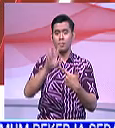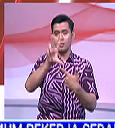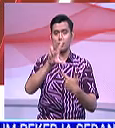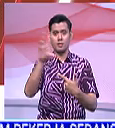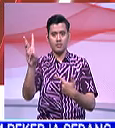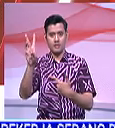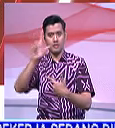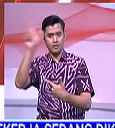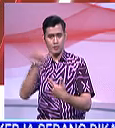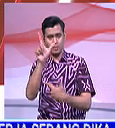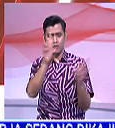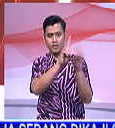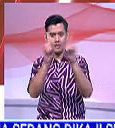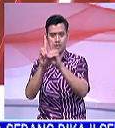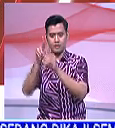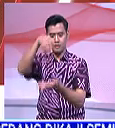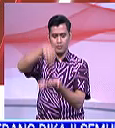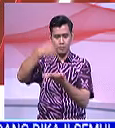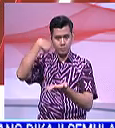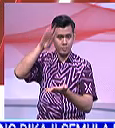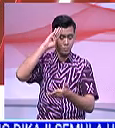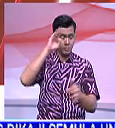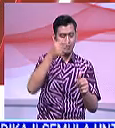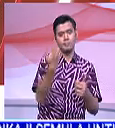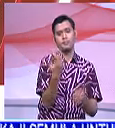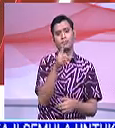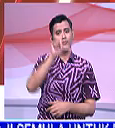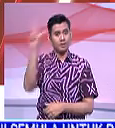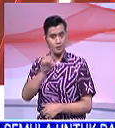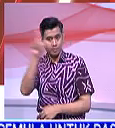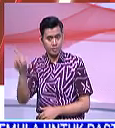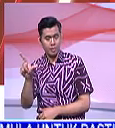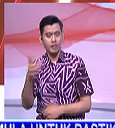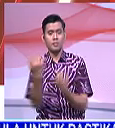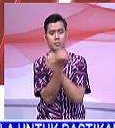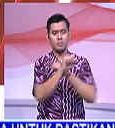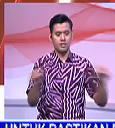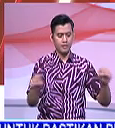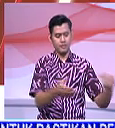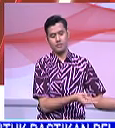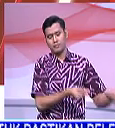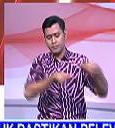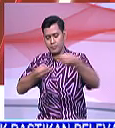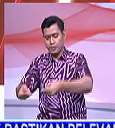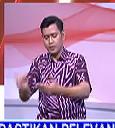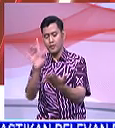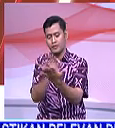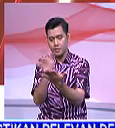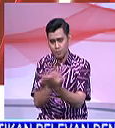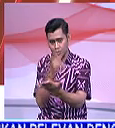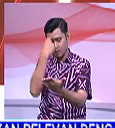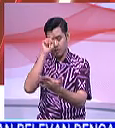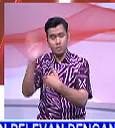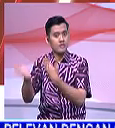buah perpustakaan desa di Perlis setiap perpustakaan terbabit akan dibekalkan lima unit tablet bagi kegunaan pengguna